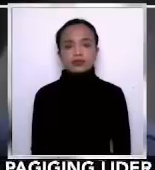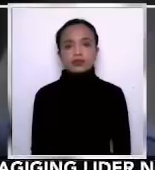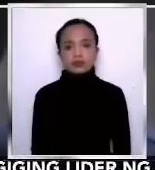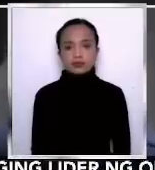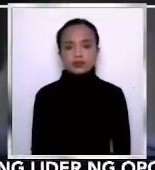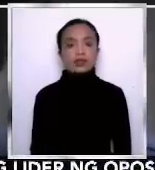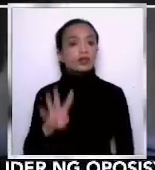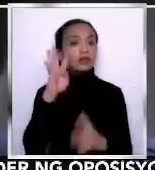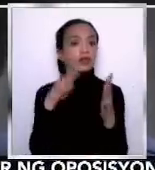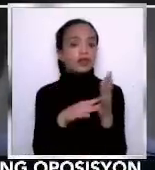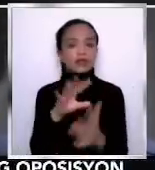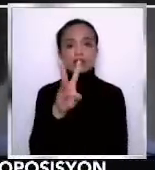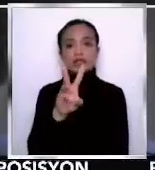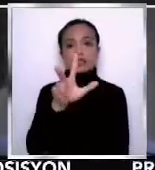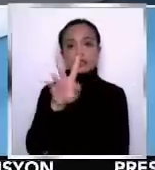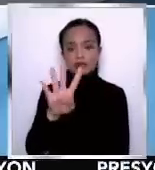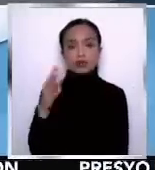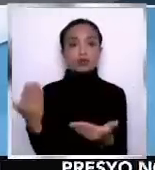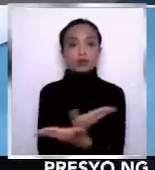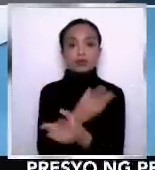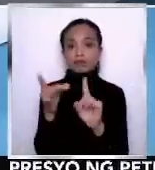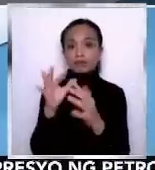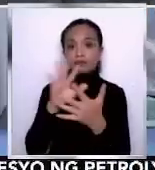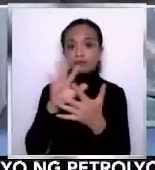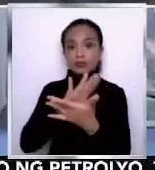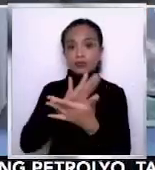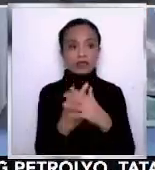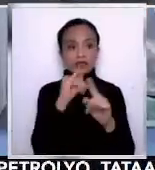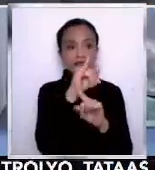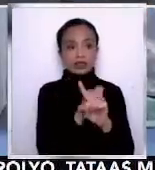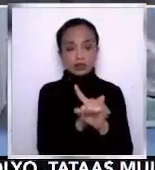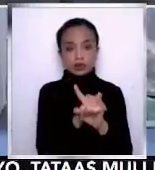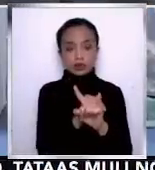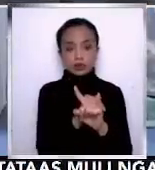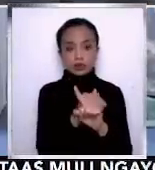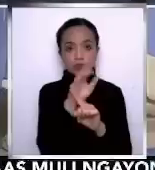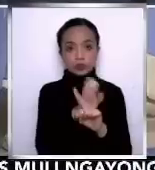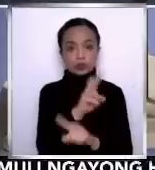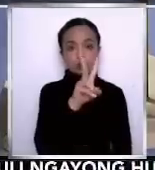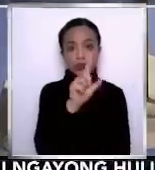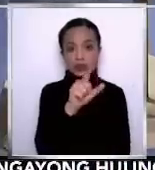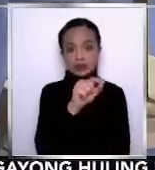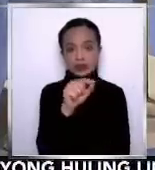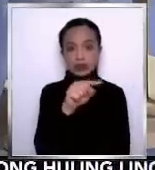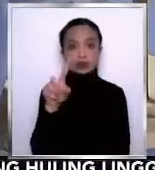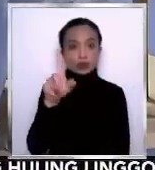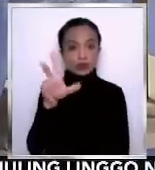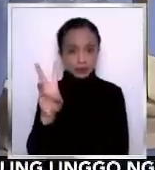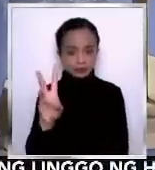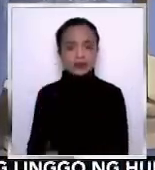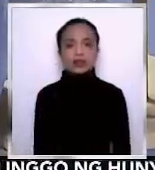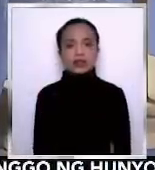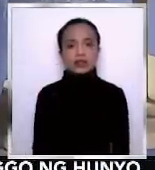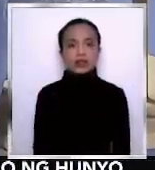4,634 ang bagong talangkaso ng COVID-19 mula June 20 to 26 o may average na 662 cases per day.